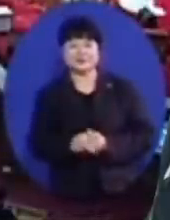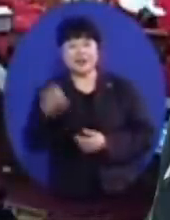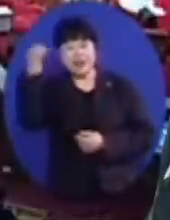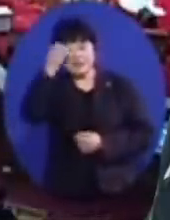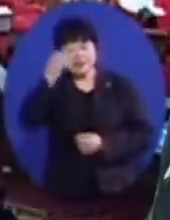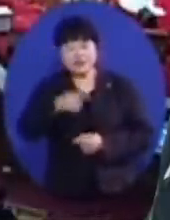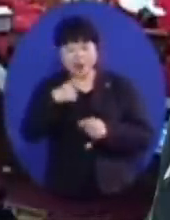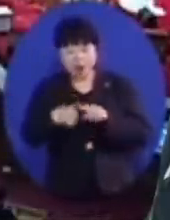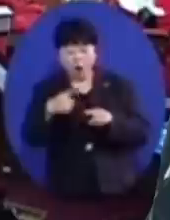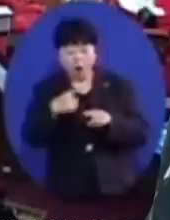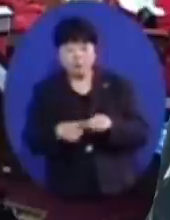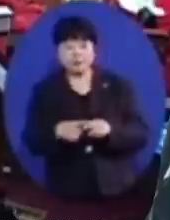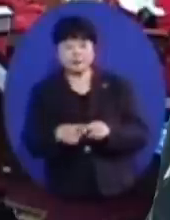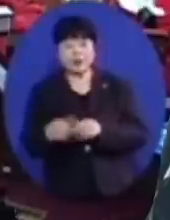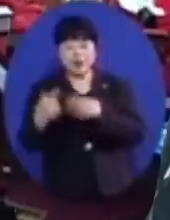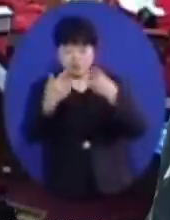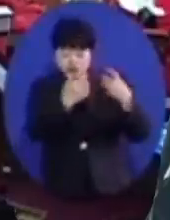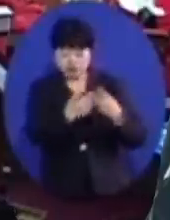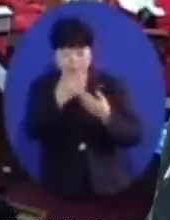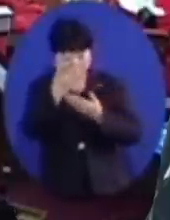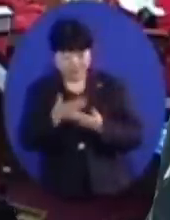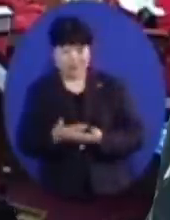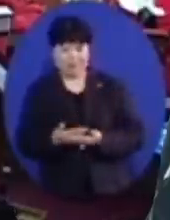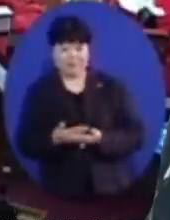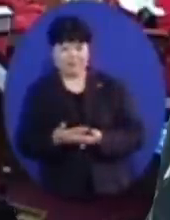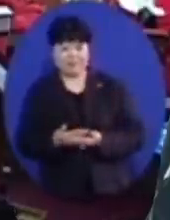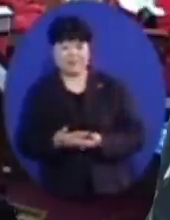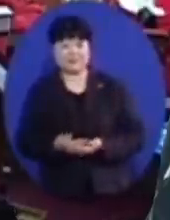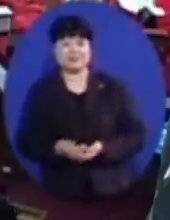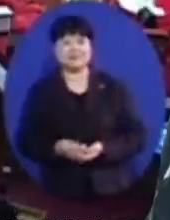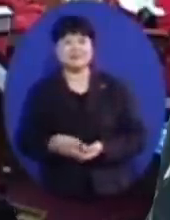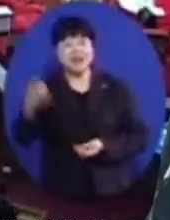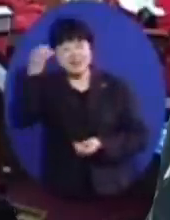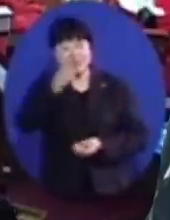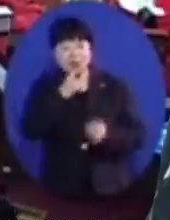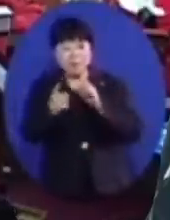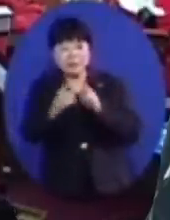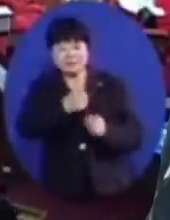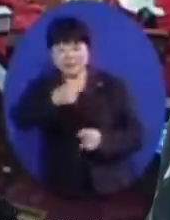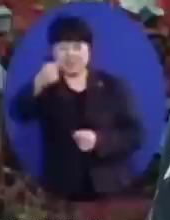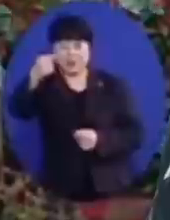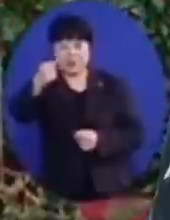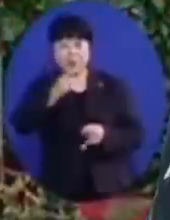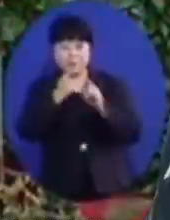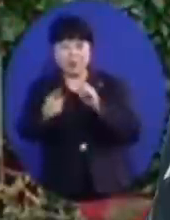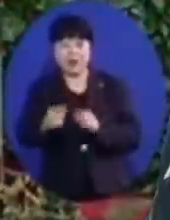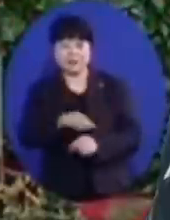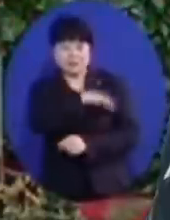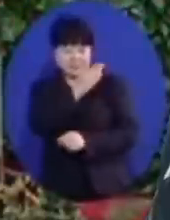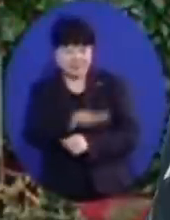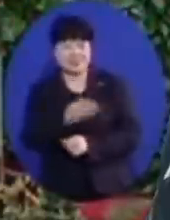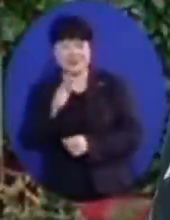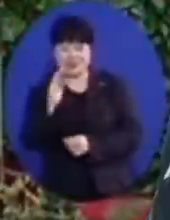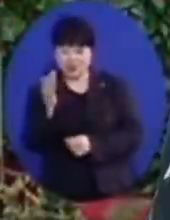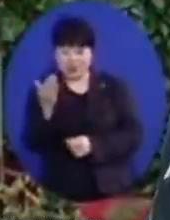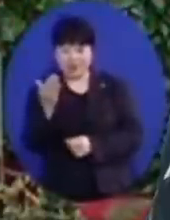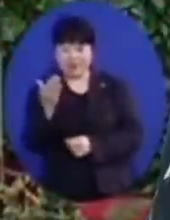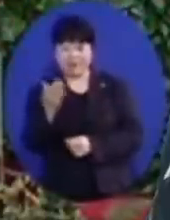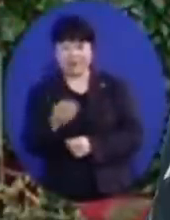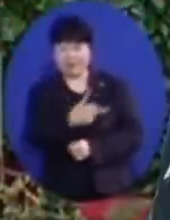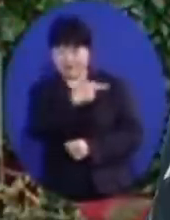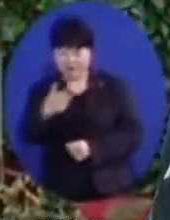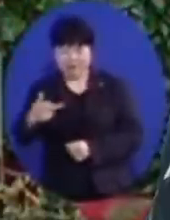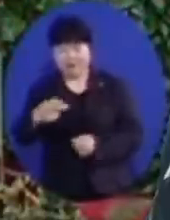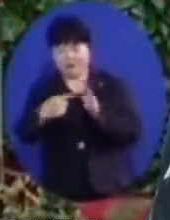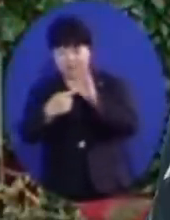성령의 금 성령으로 충만함을 받았어 성령이 금이 말씀을 가지고 나가면 말씀이 능력이 굉장히 있는